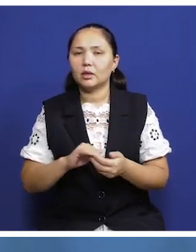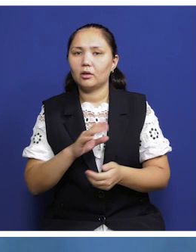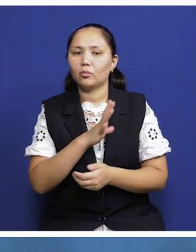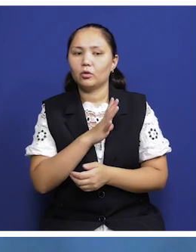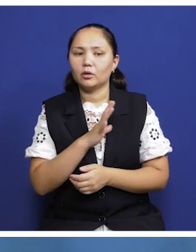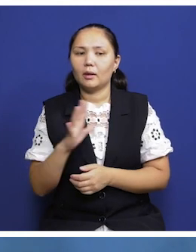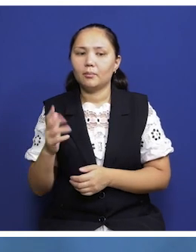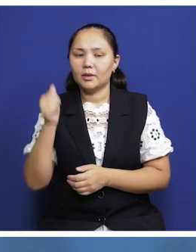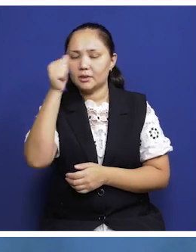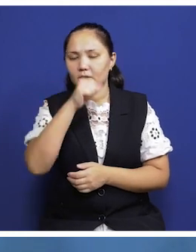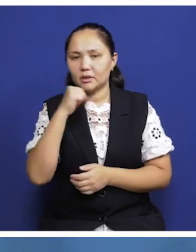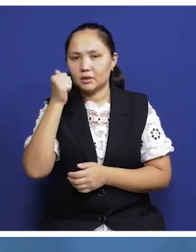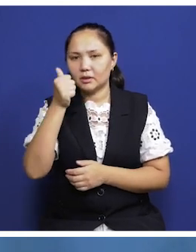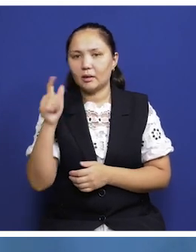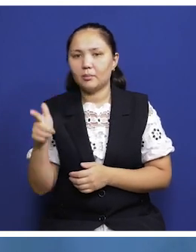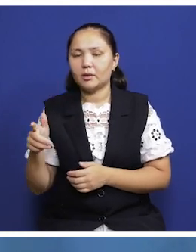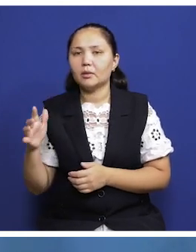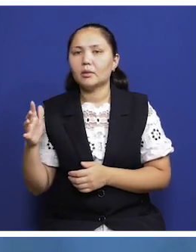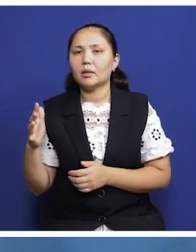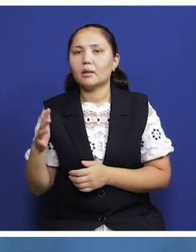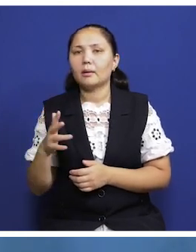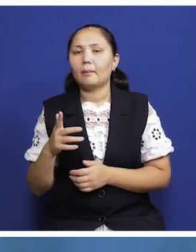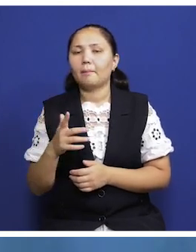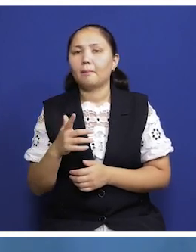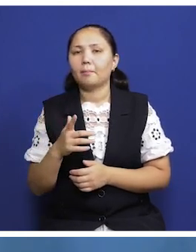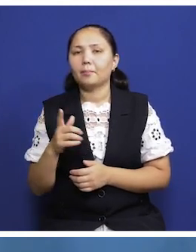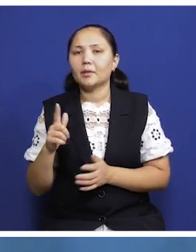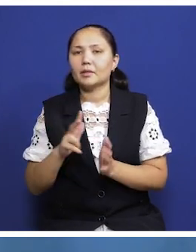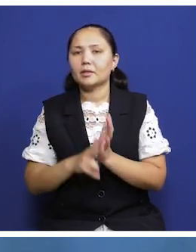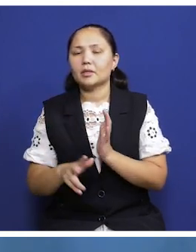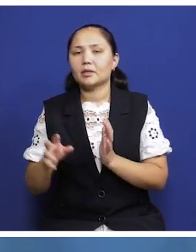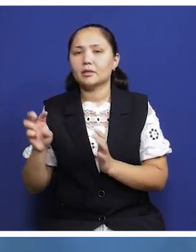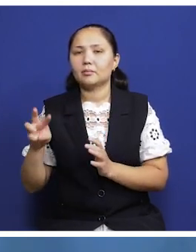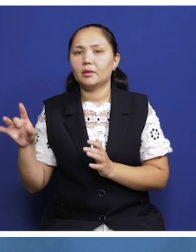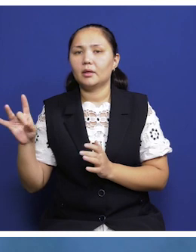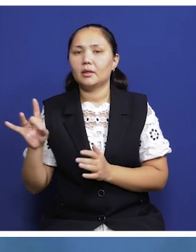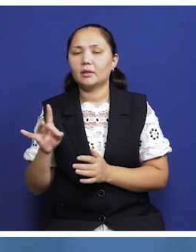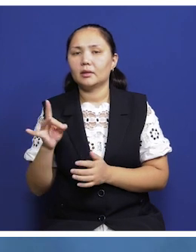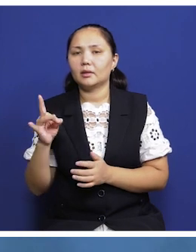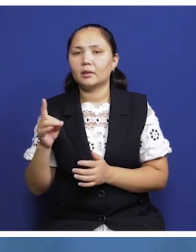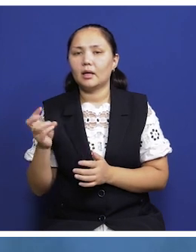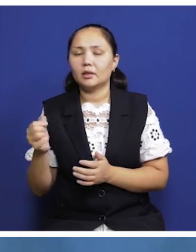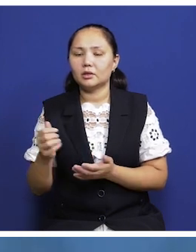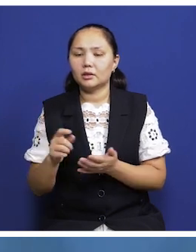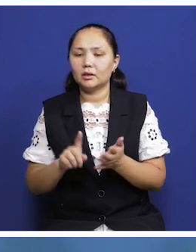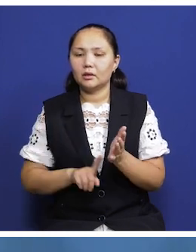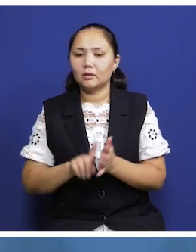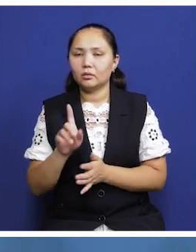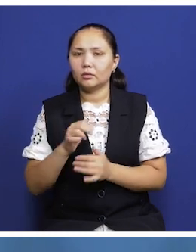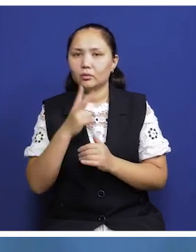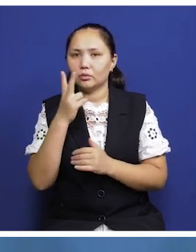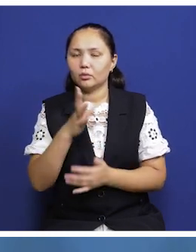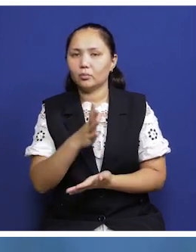артуда, соңғы 5 жылда 1,5 есе артып, былтыр 1,8 миллиард теңгеге жетті. Осы жылдың 6 айында өзіндік кірістер 1,2 миллиард теңгені